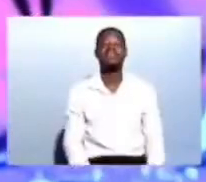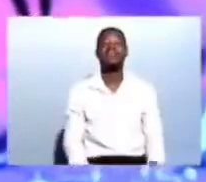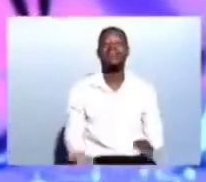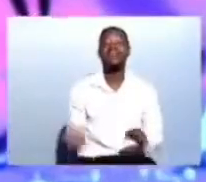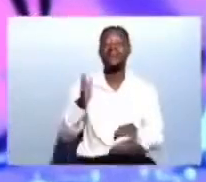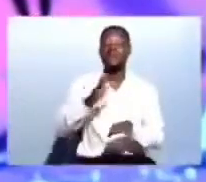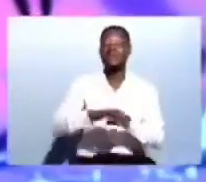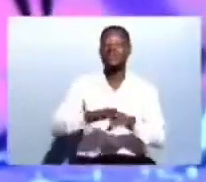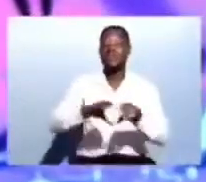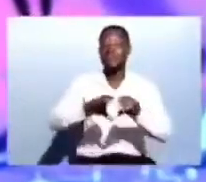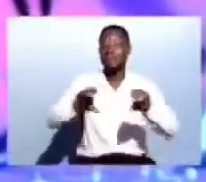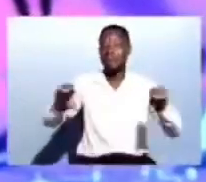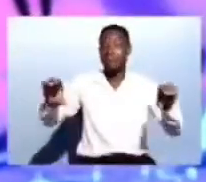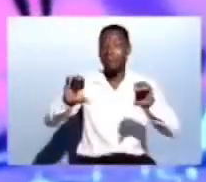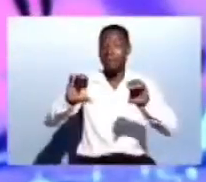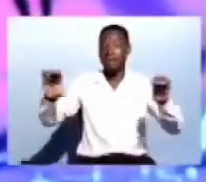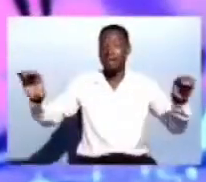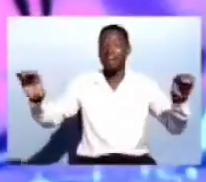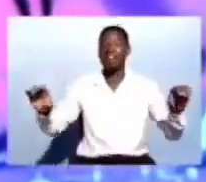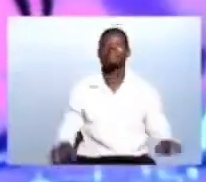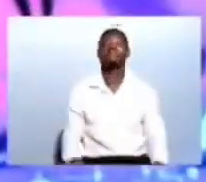Fundi bomba.